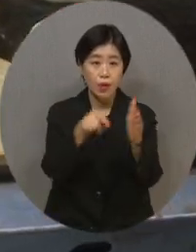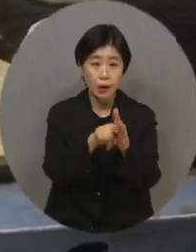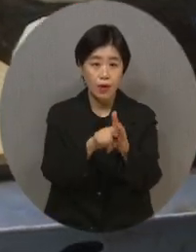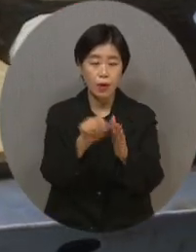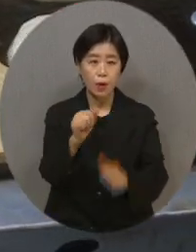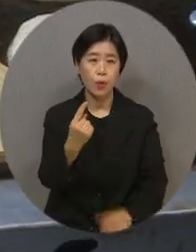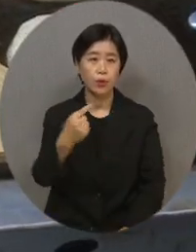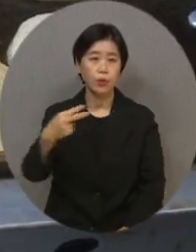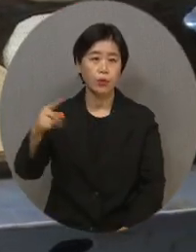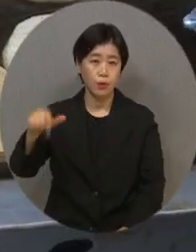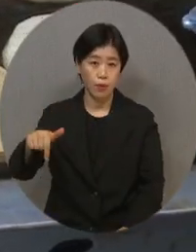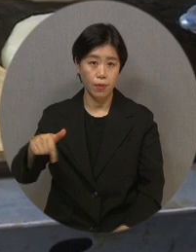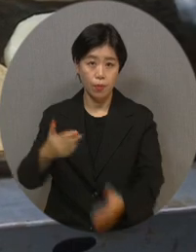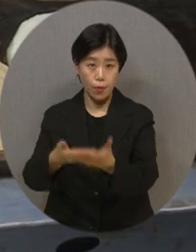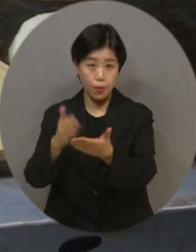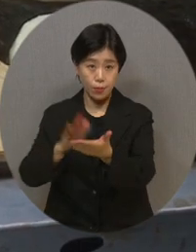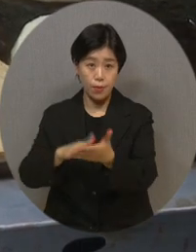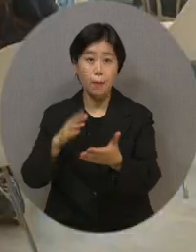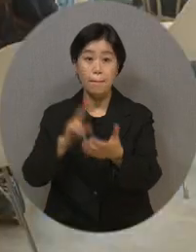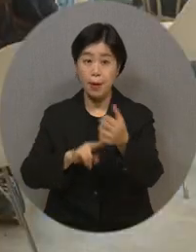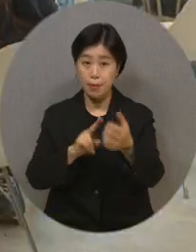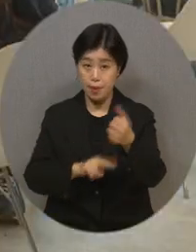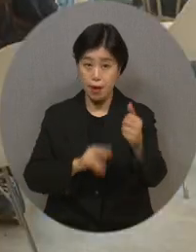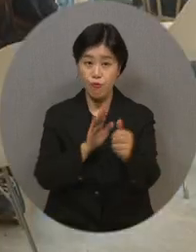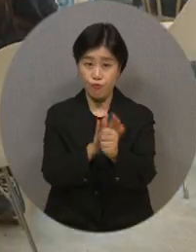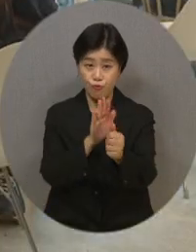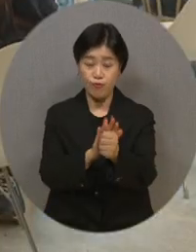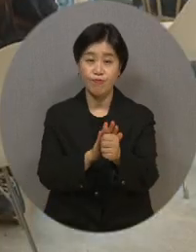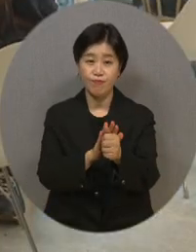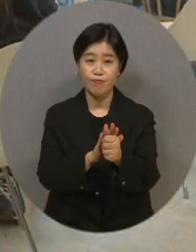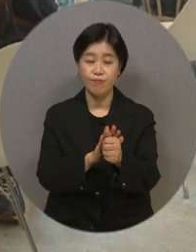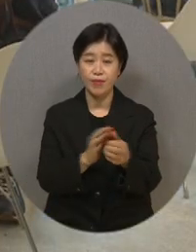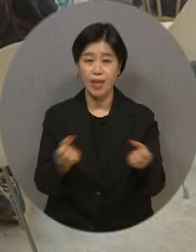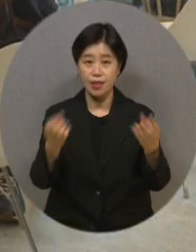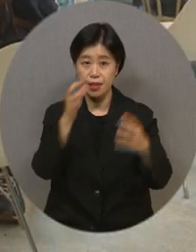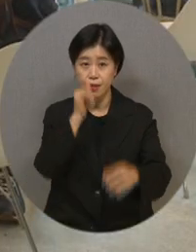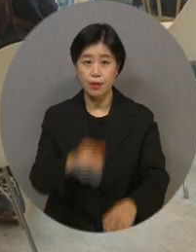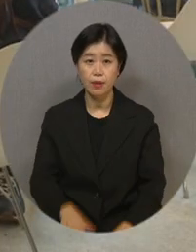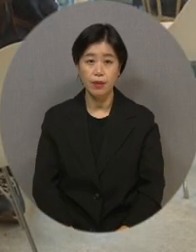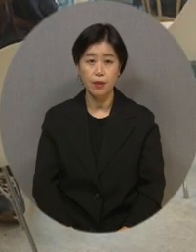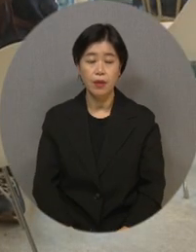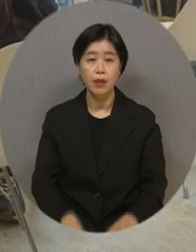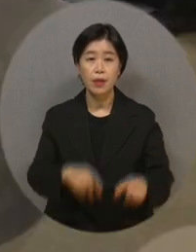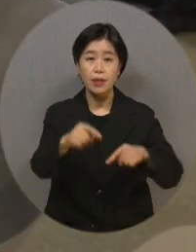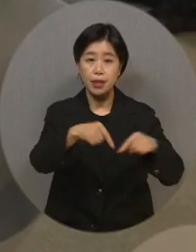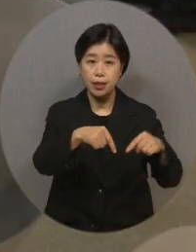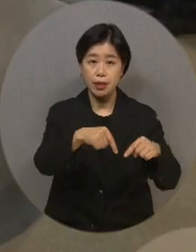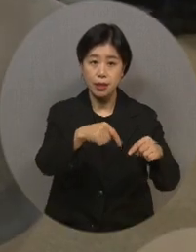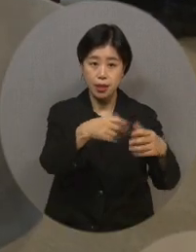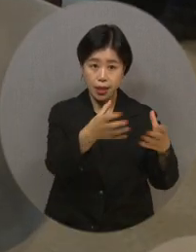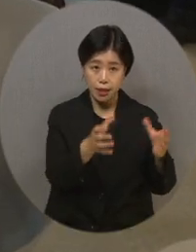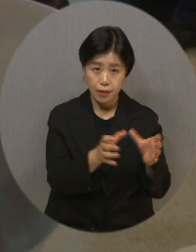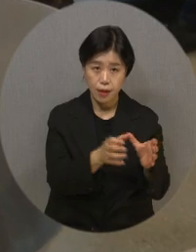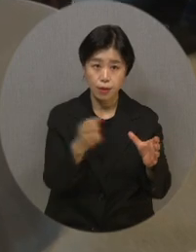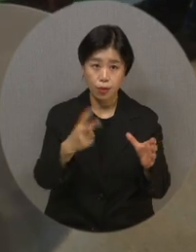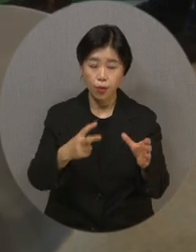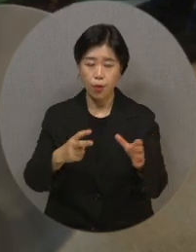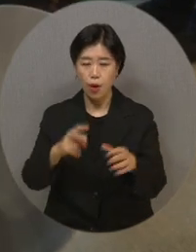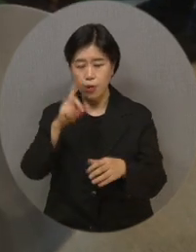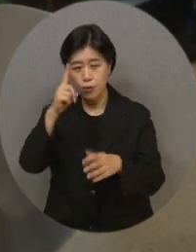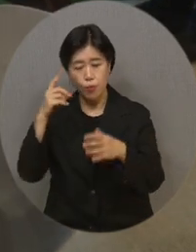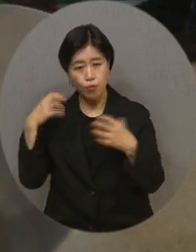행사가 열렸습니다. 호떡 판매 후원 행사는 자치단체장 및 정관계 인사를 일일 점장으로